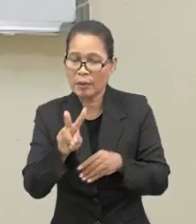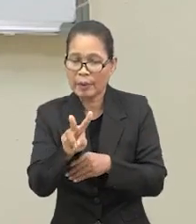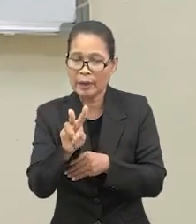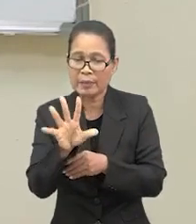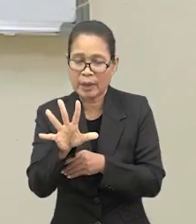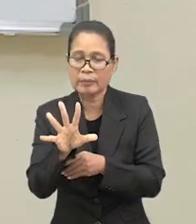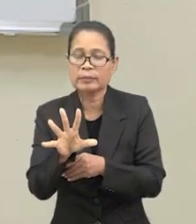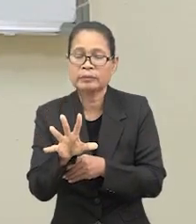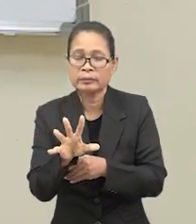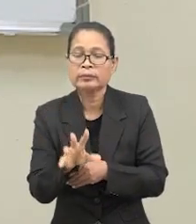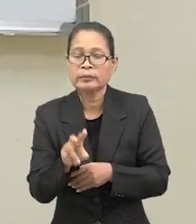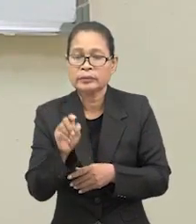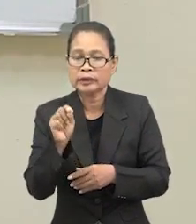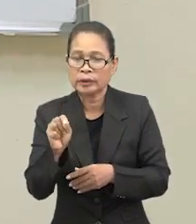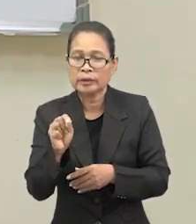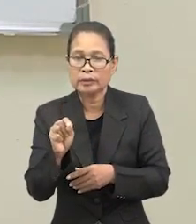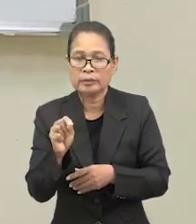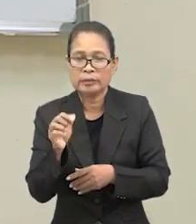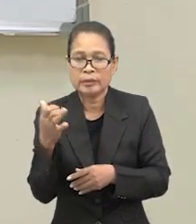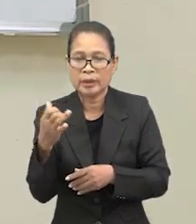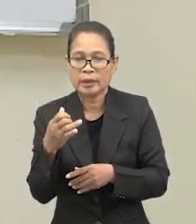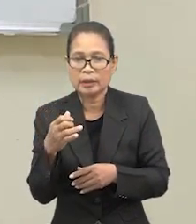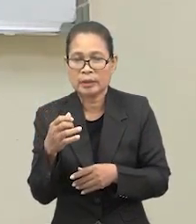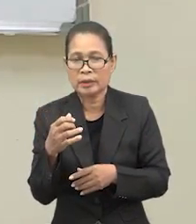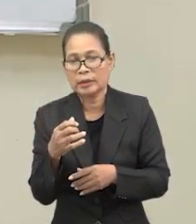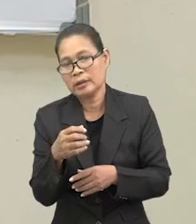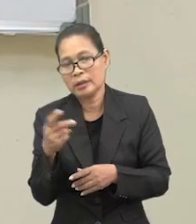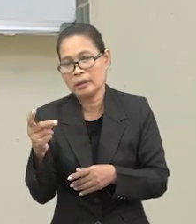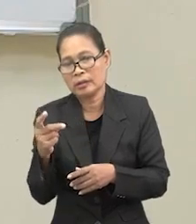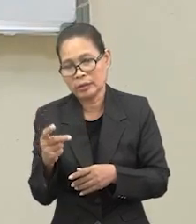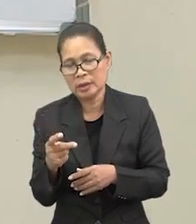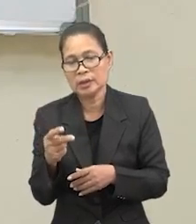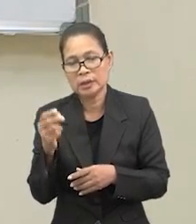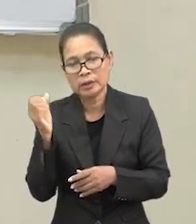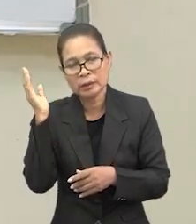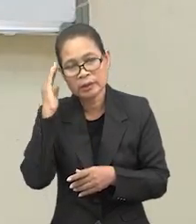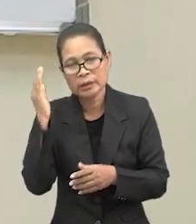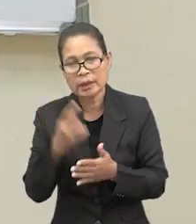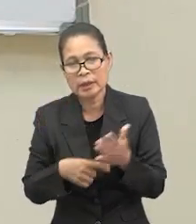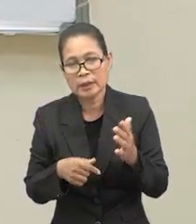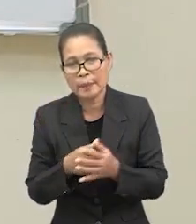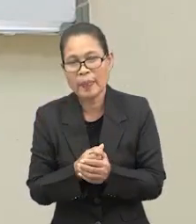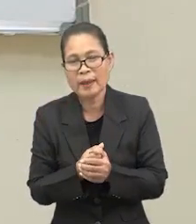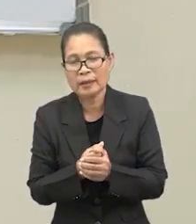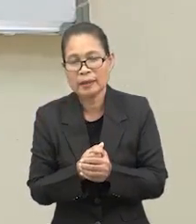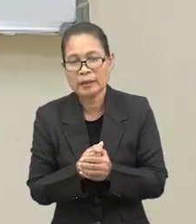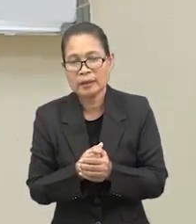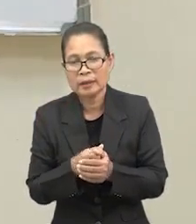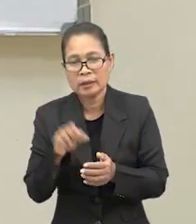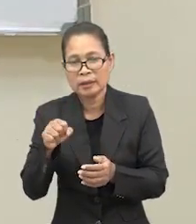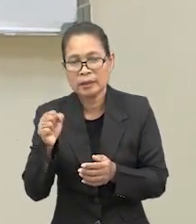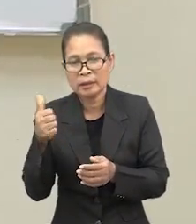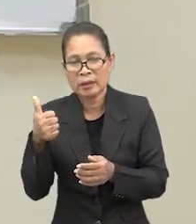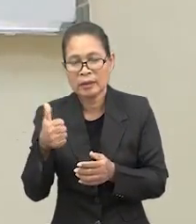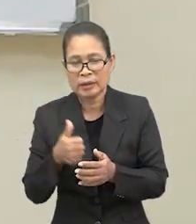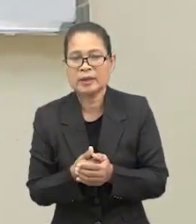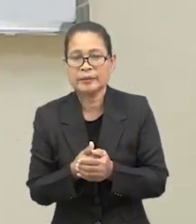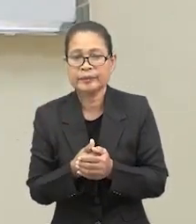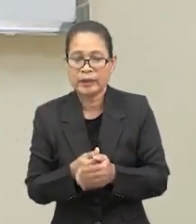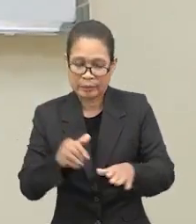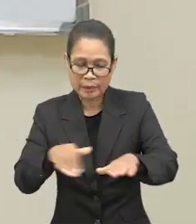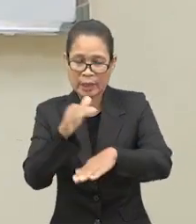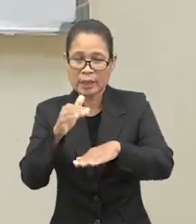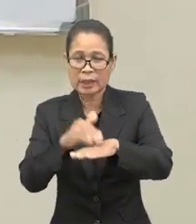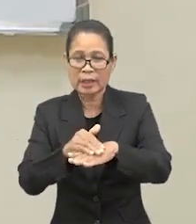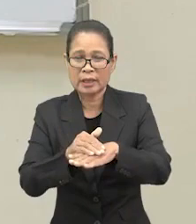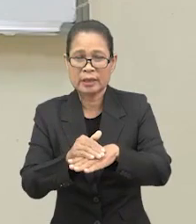cổ lô. Ta nâng chị ấy. Chà, cô nơi chạm ăn ọt nè. Chẳng. Này khẳng lờ ní, dương áo